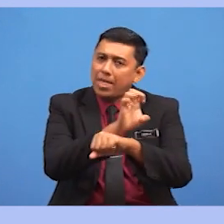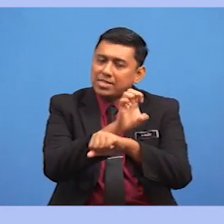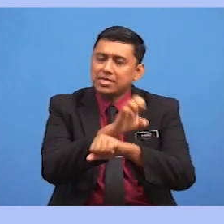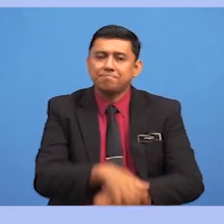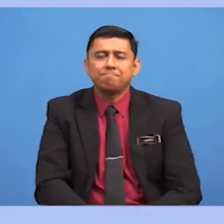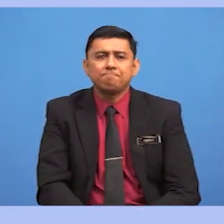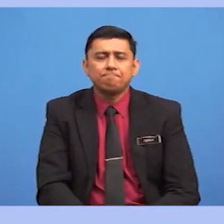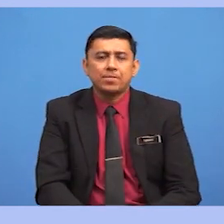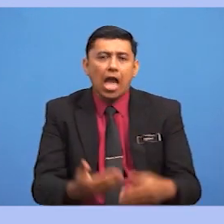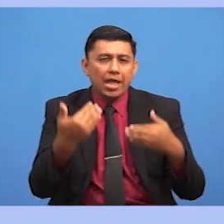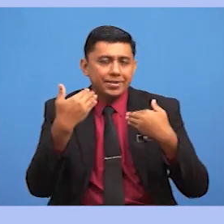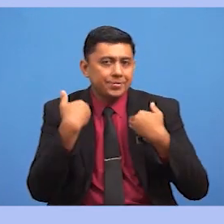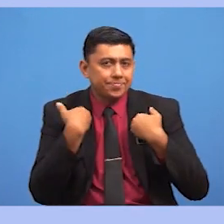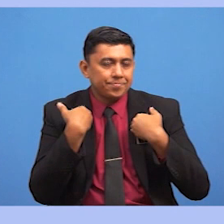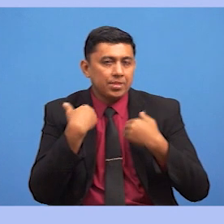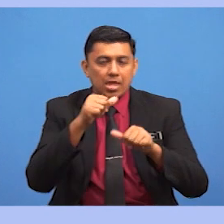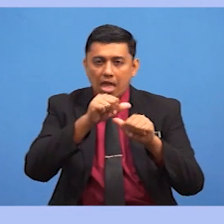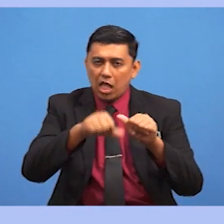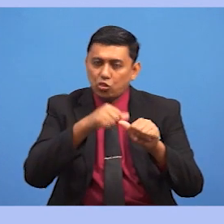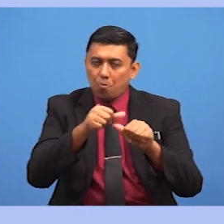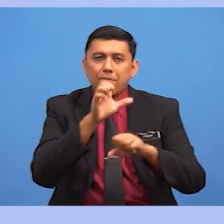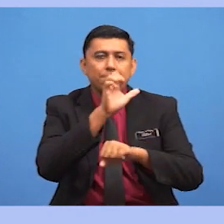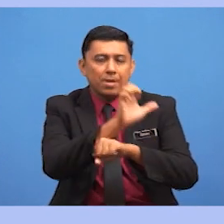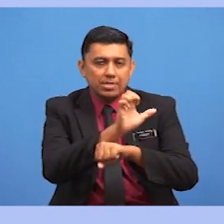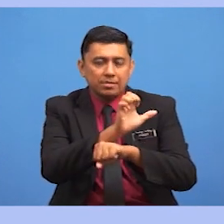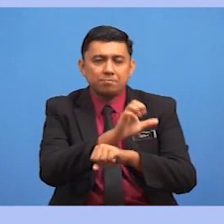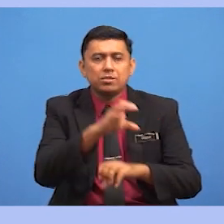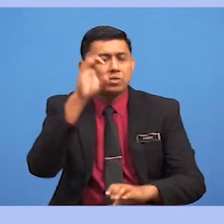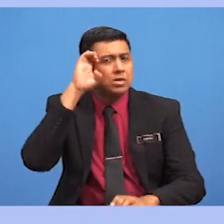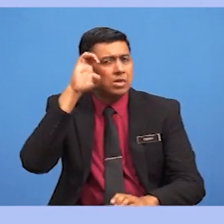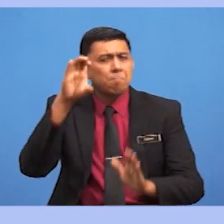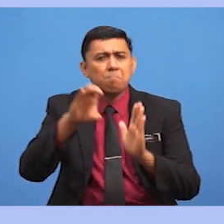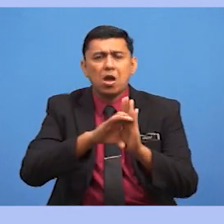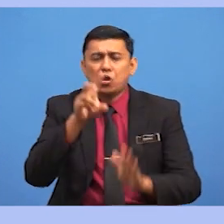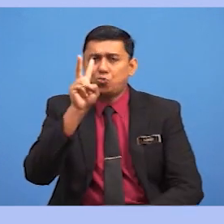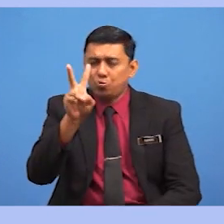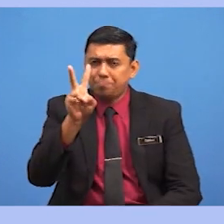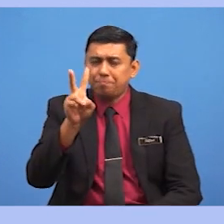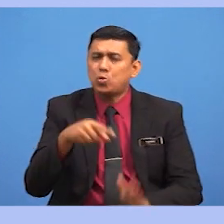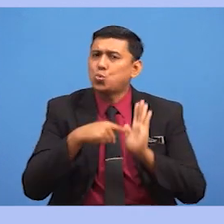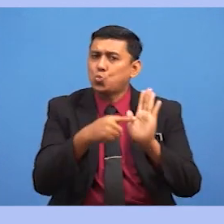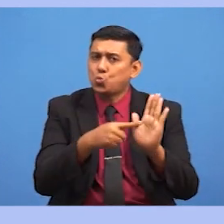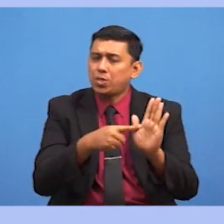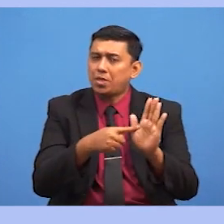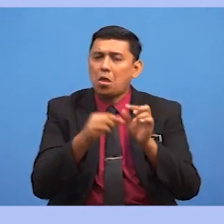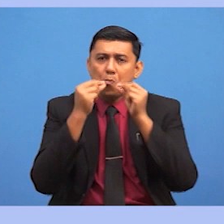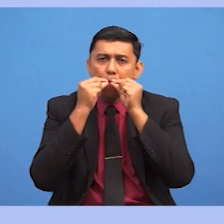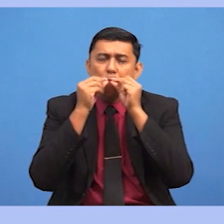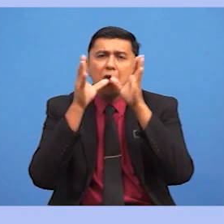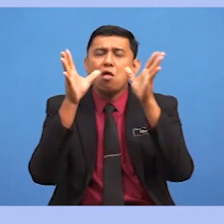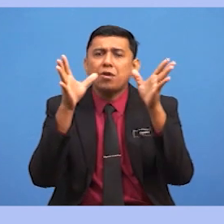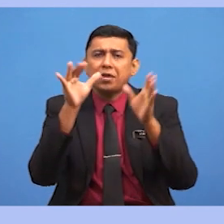Logam emas mengandungi atom emas. Gambar yang kedua menunjukkan balon yang